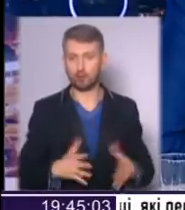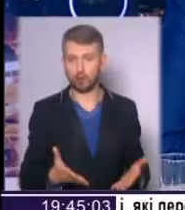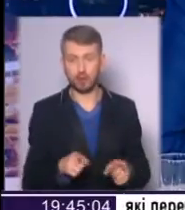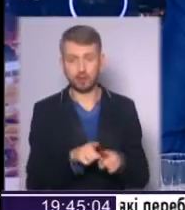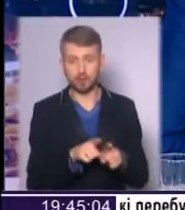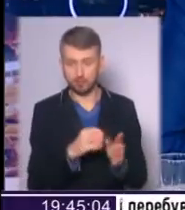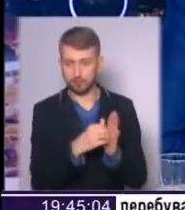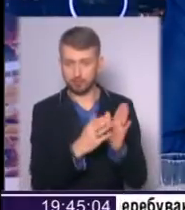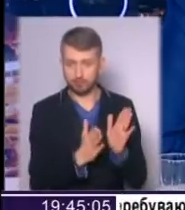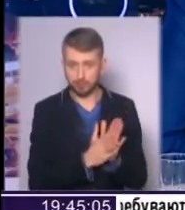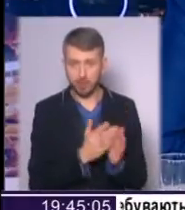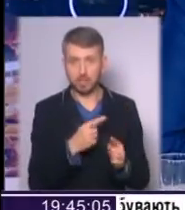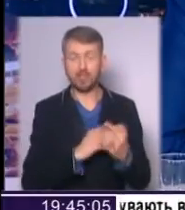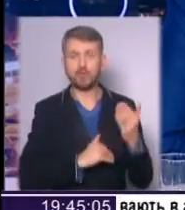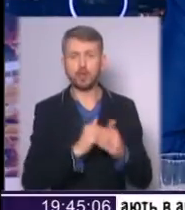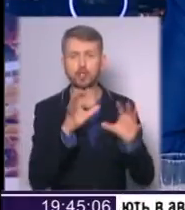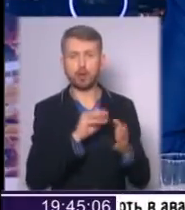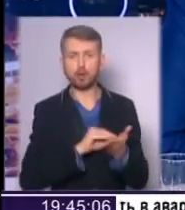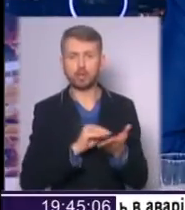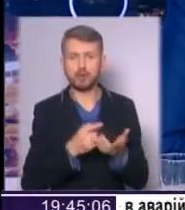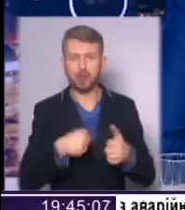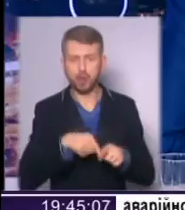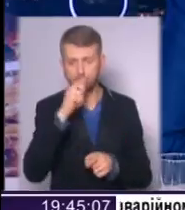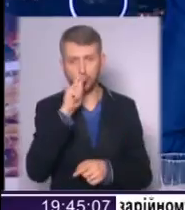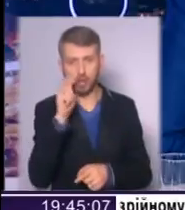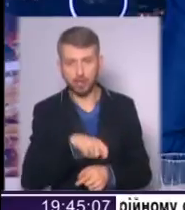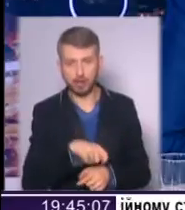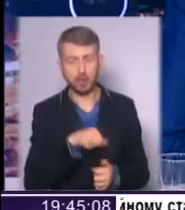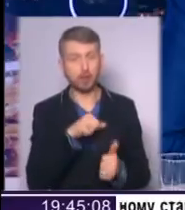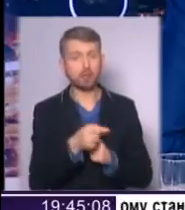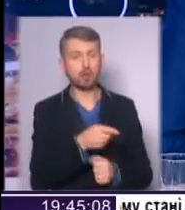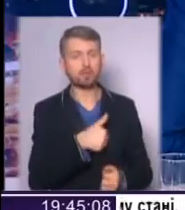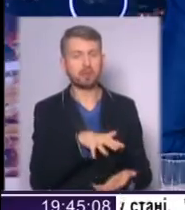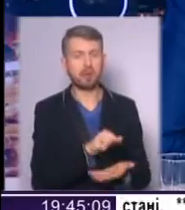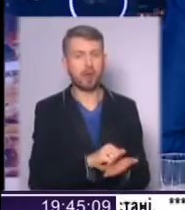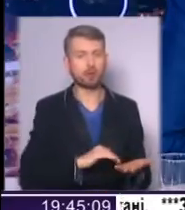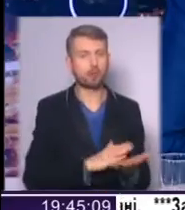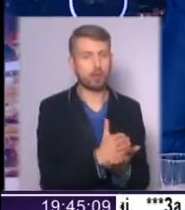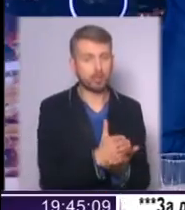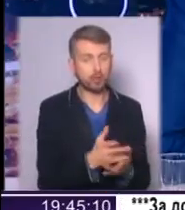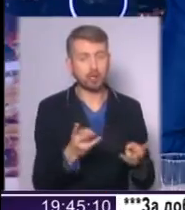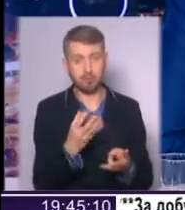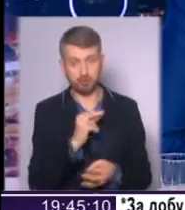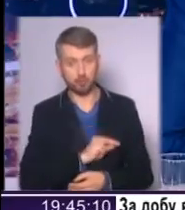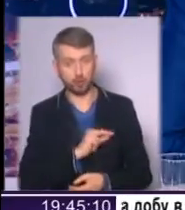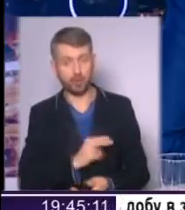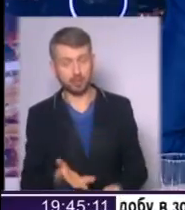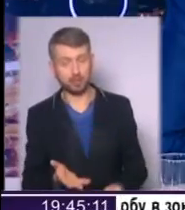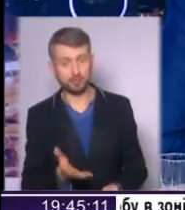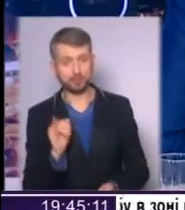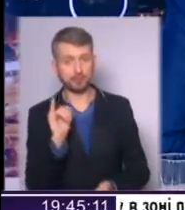в Конституції. Це вищий законодавчий орган країни. Так, так. Окрім того, що ми займаємося політикою, треба ще й працювати. Так.